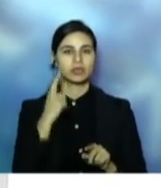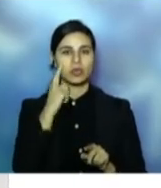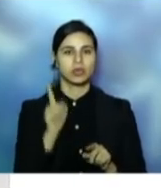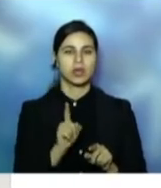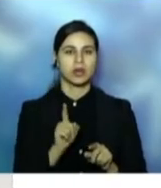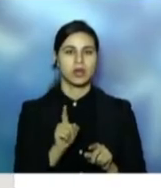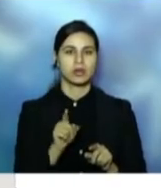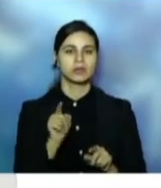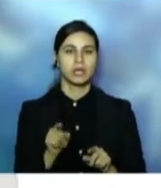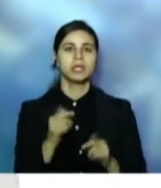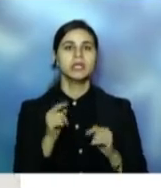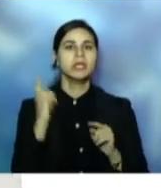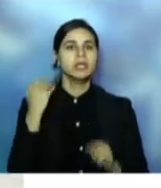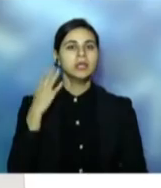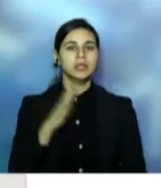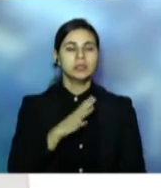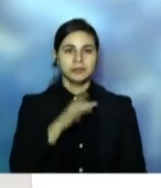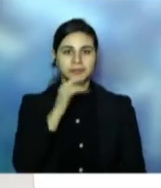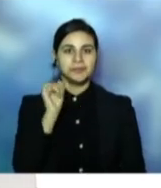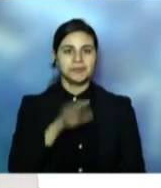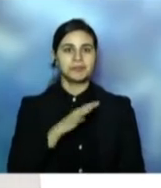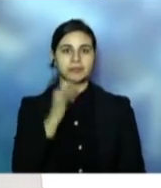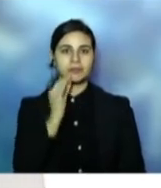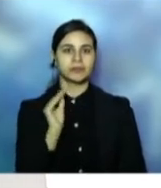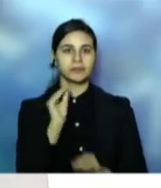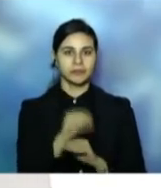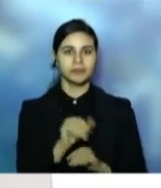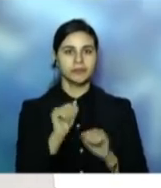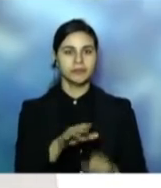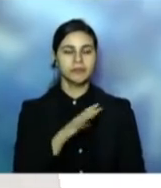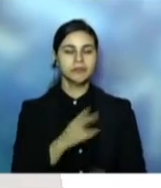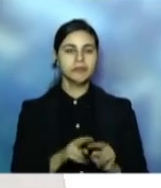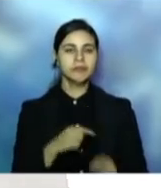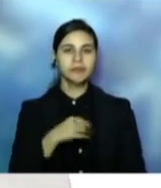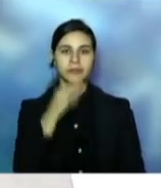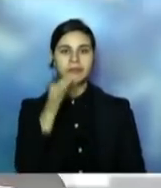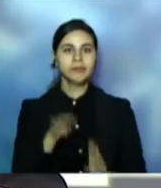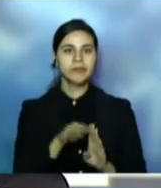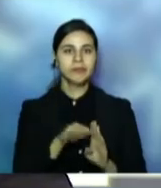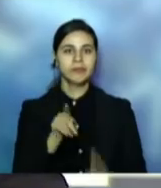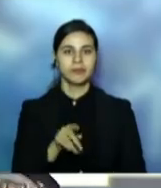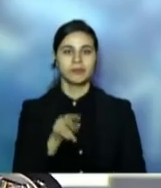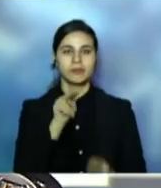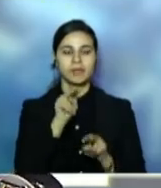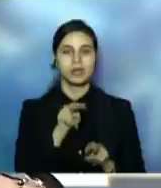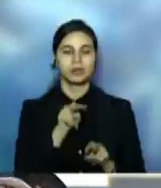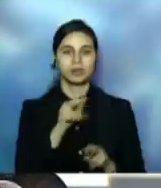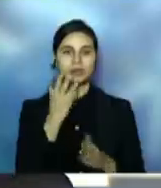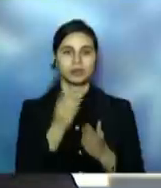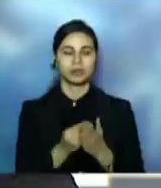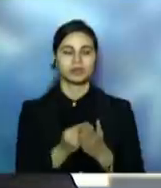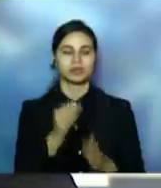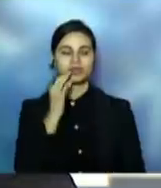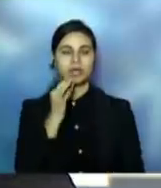ნიშნავს, რომ მას იმ პერიოდში არ ქონდა შაქარი დარღვეული. ასე რომ მე ვურჩევდი ქალბატონს აკონტროლოს